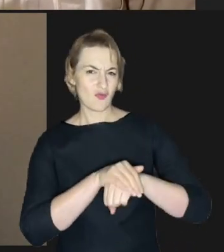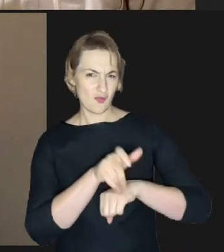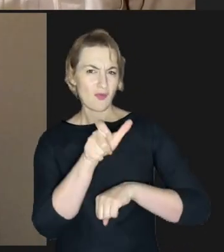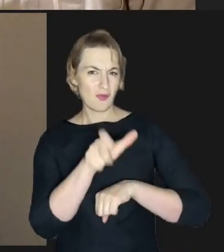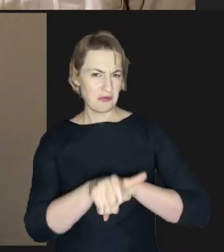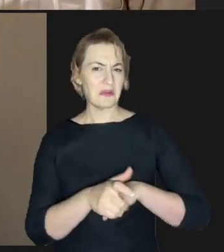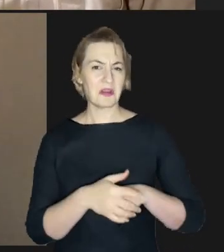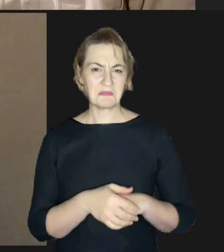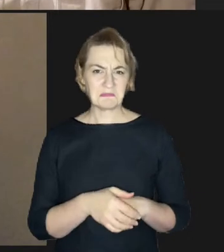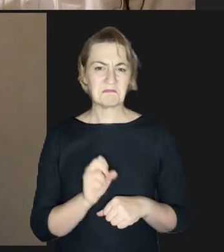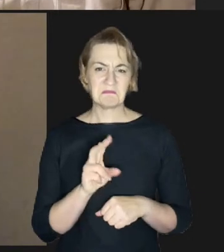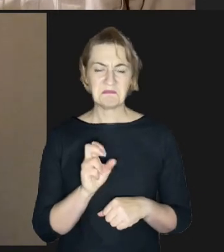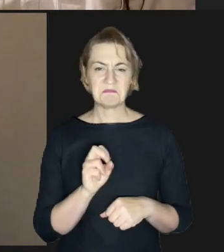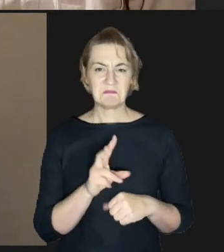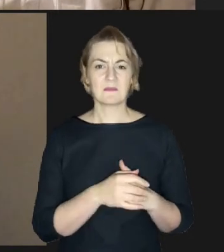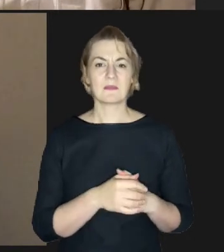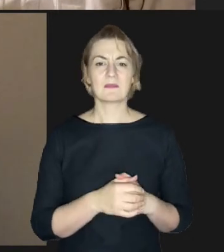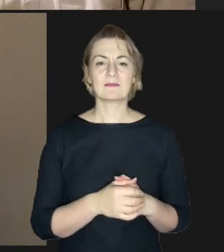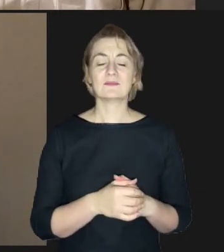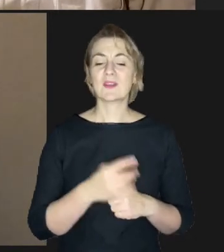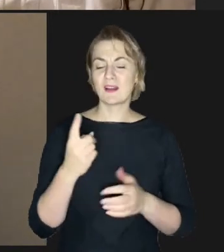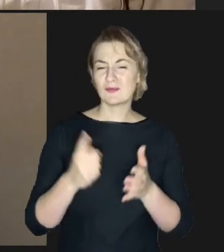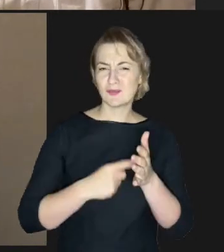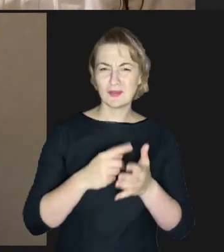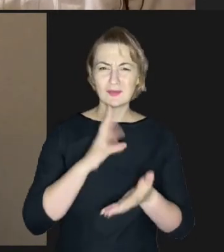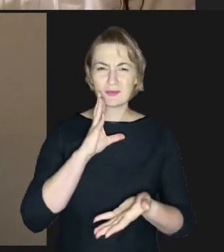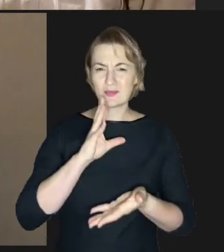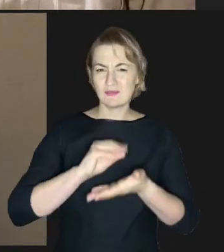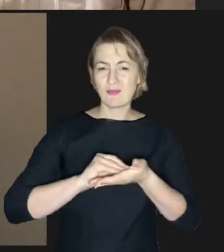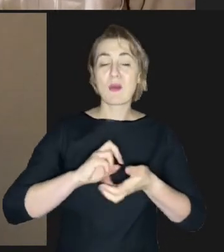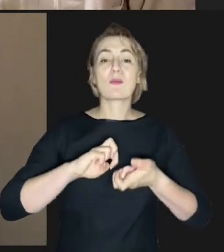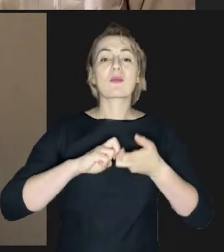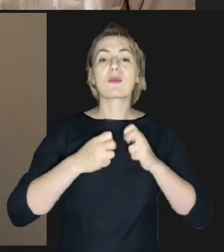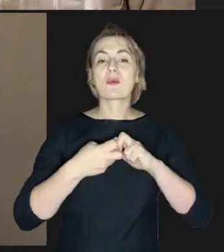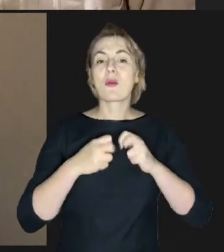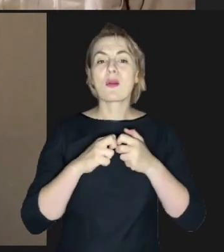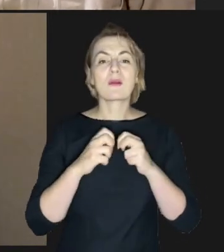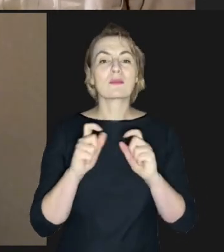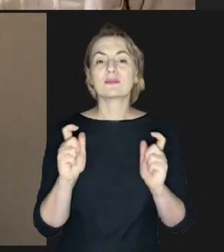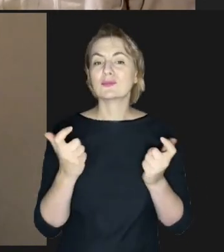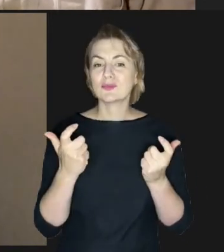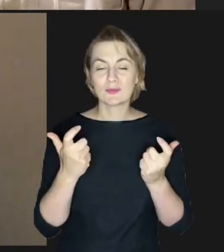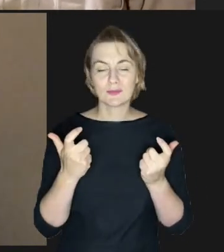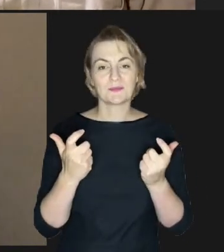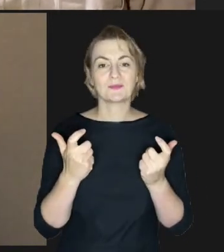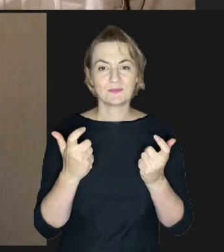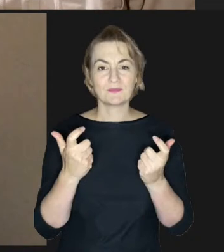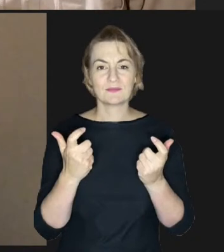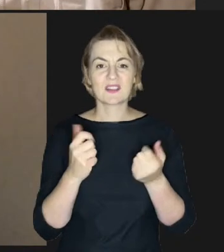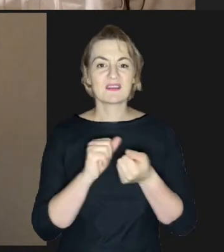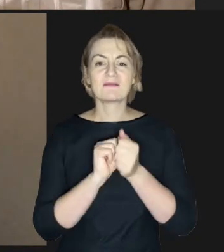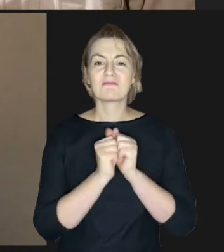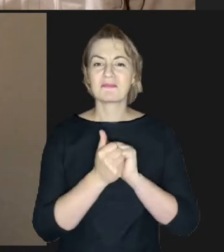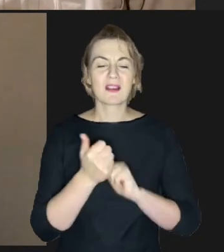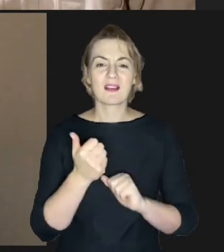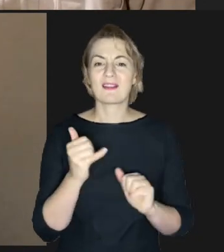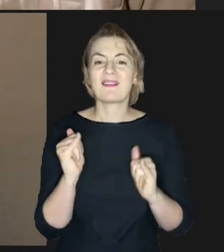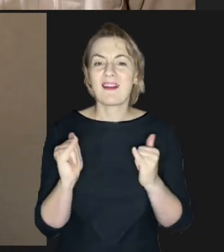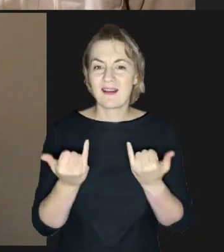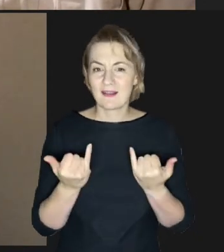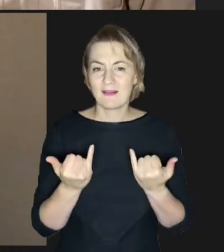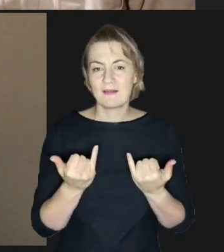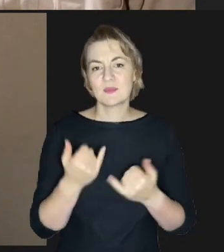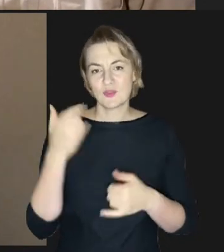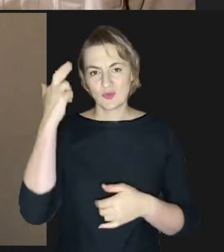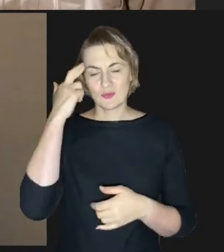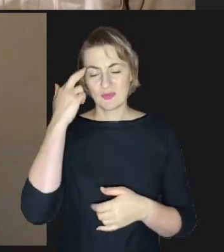To samo mówię, co jest istotą tego problemu i zmiany tej sytuacji, to właśnie też mówię, zrozumienie, kim w